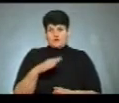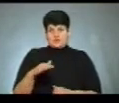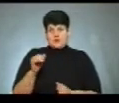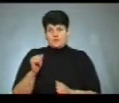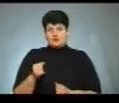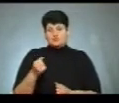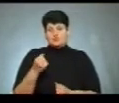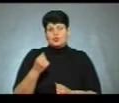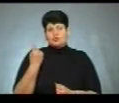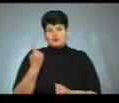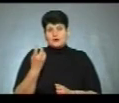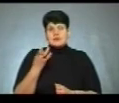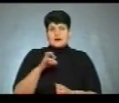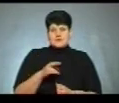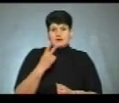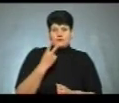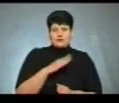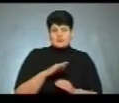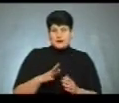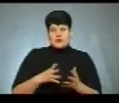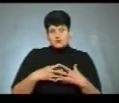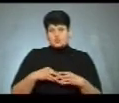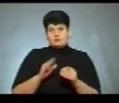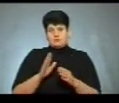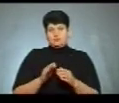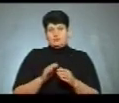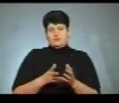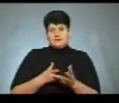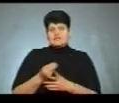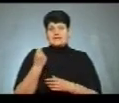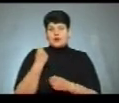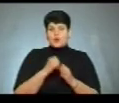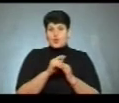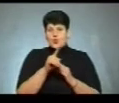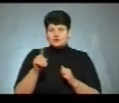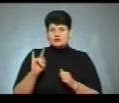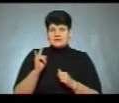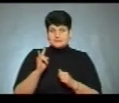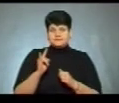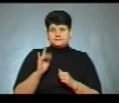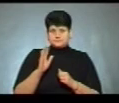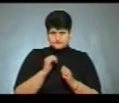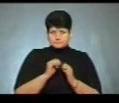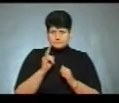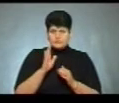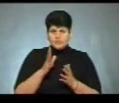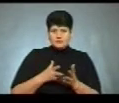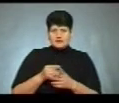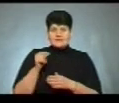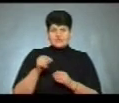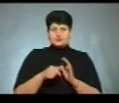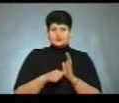няню для двох дітей, але сума компенсації буде виплачуватись на кожну дитину. Тобто на кожну дитину буде виплачуватися по